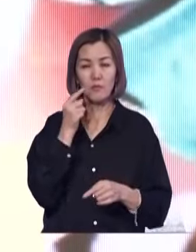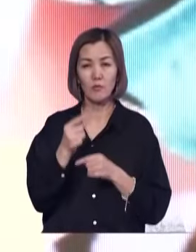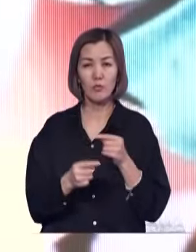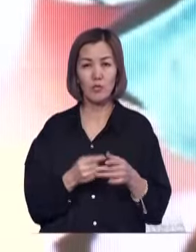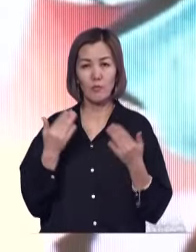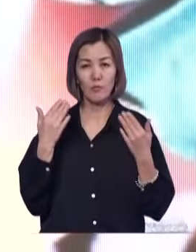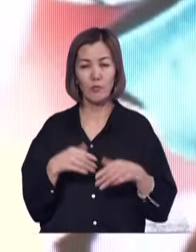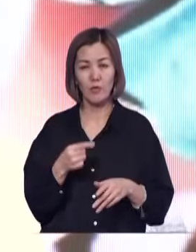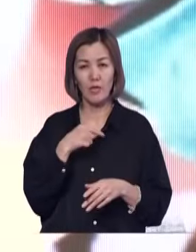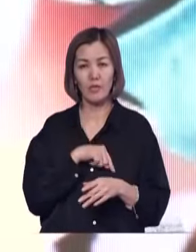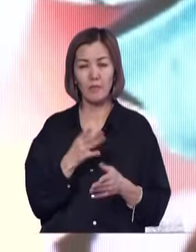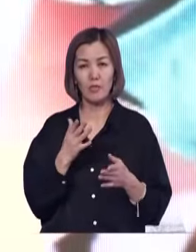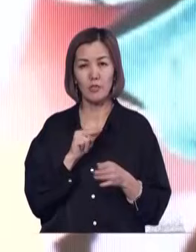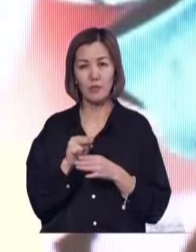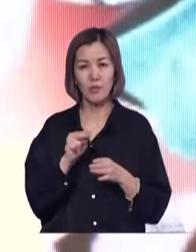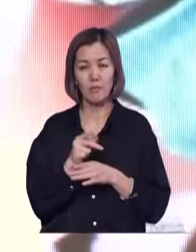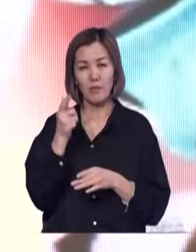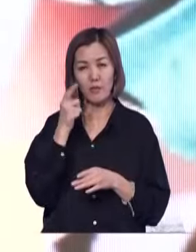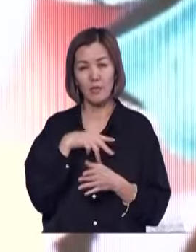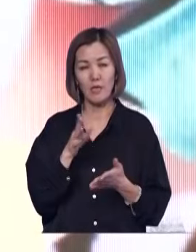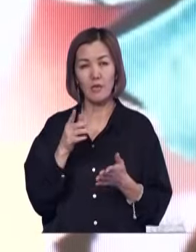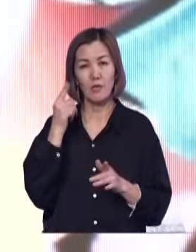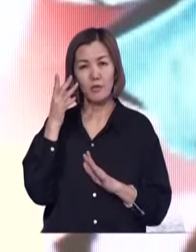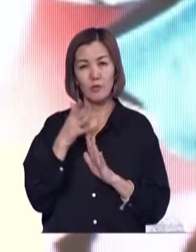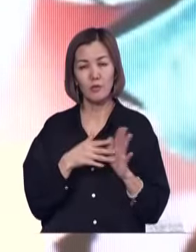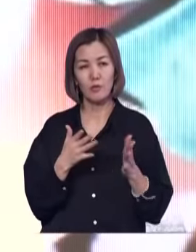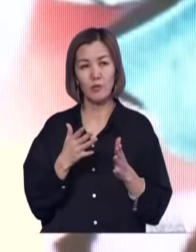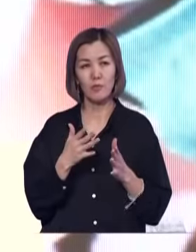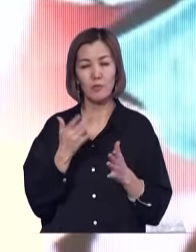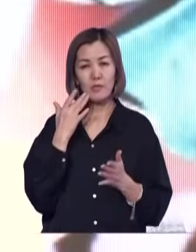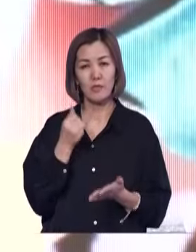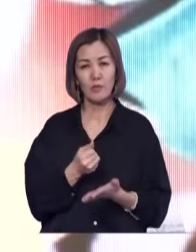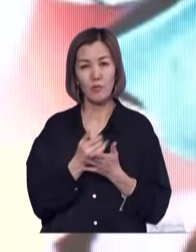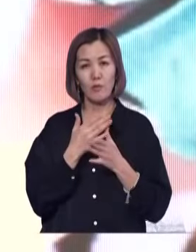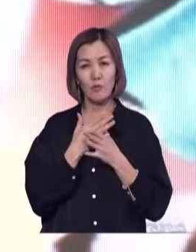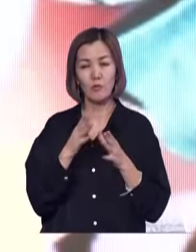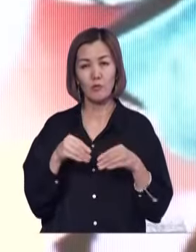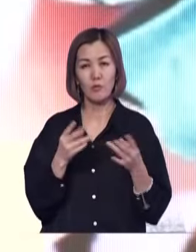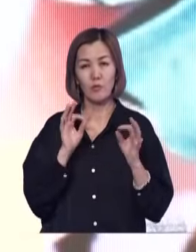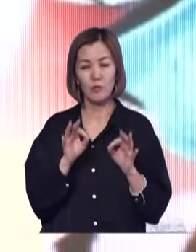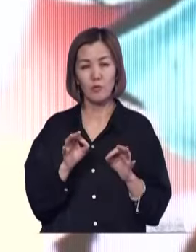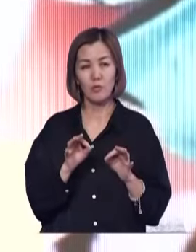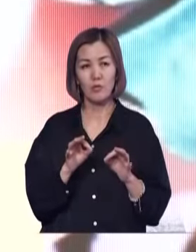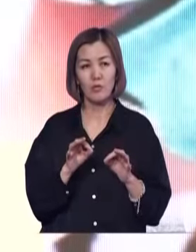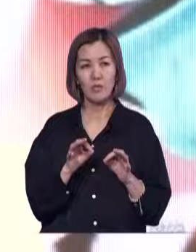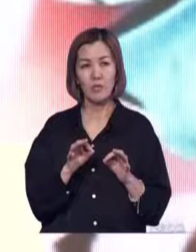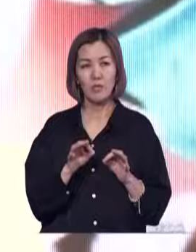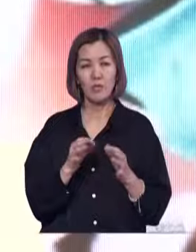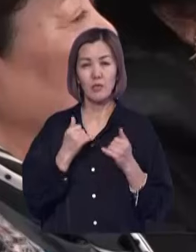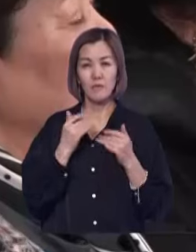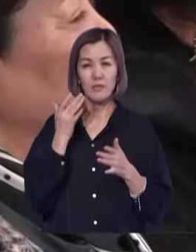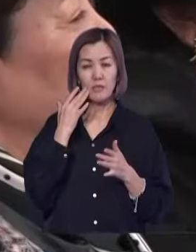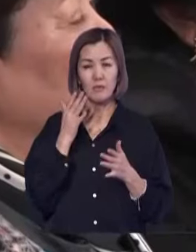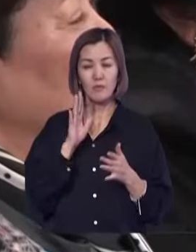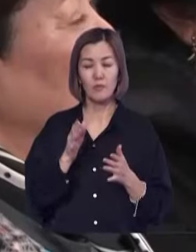бойына адамгершілік құндылықтарды сіңіріп, саналы етіп тәрбиелеуде. Осындай жандар барлық көрсеметке